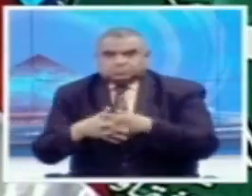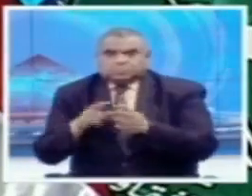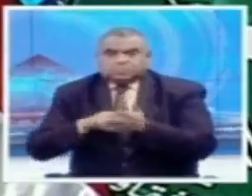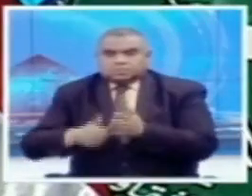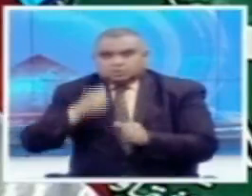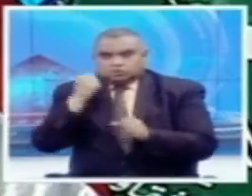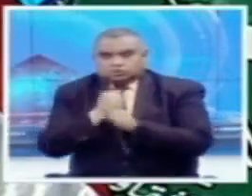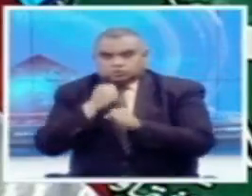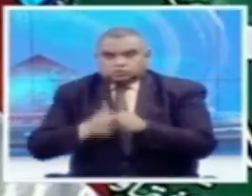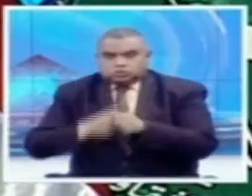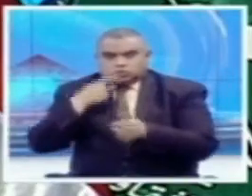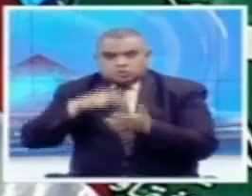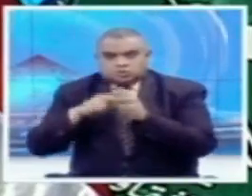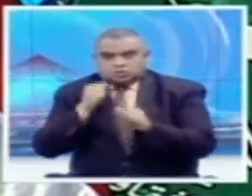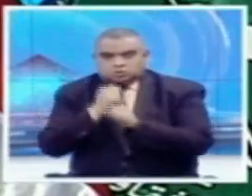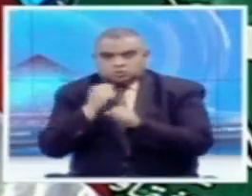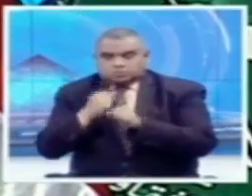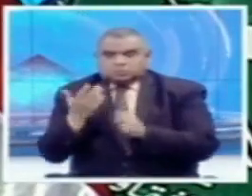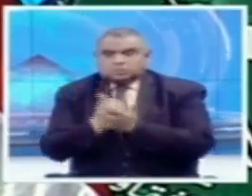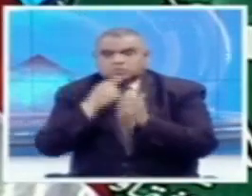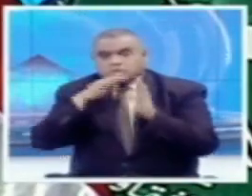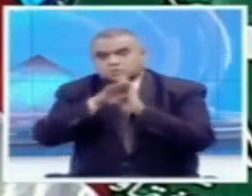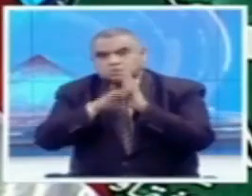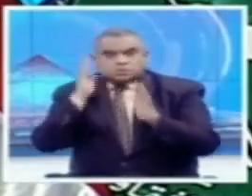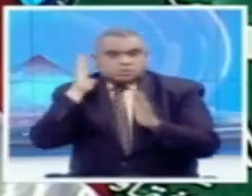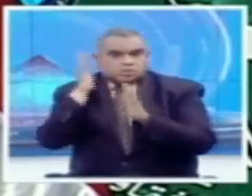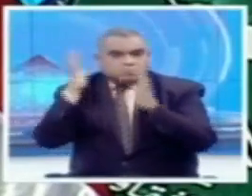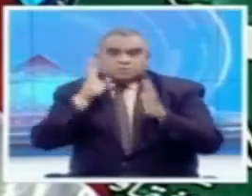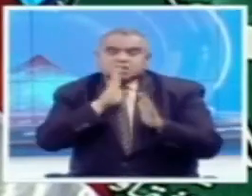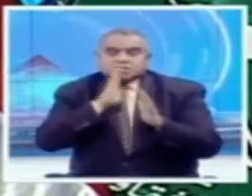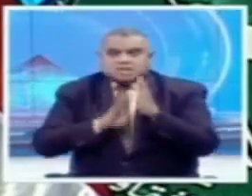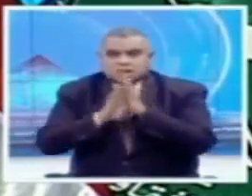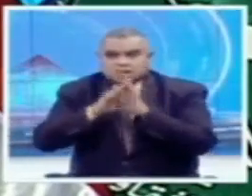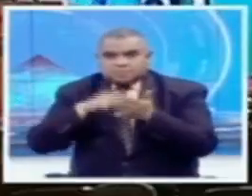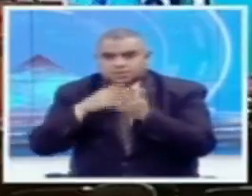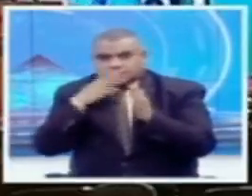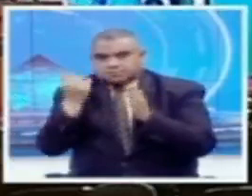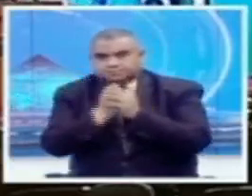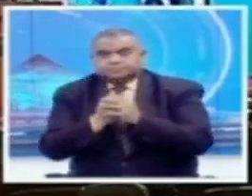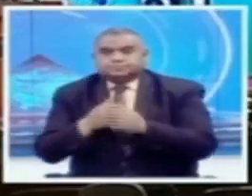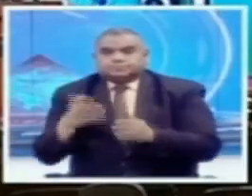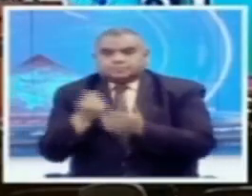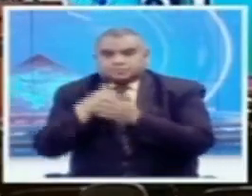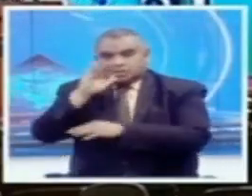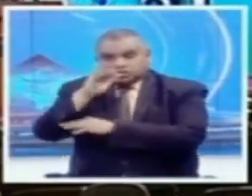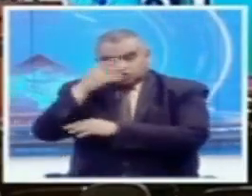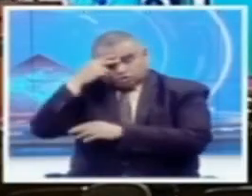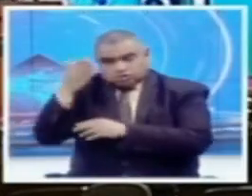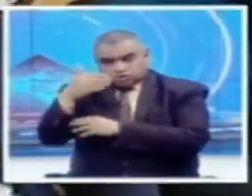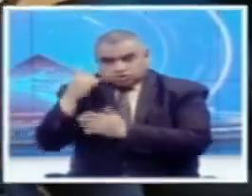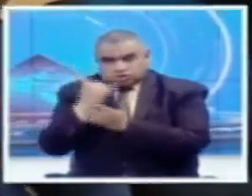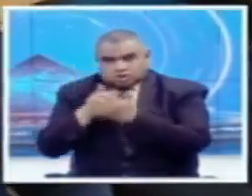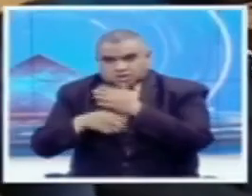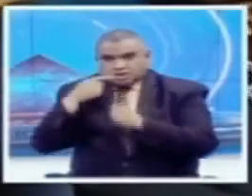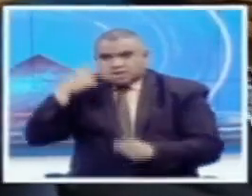وتسخيرها لخدمة هذا التراث صيانة ونشرا وإتاحة وتصنيفا. وتحت شعار إرثنا المخطوط في